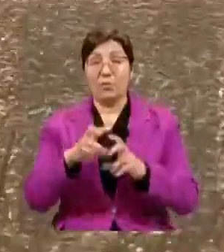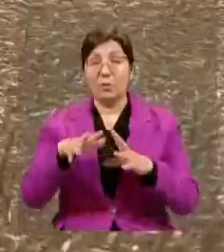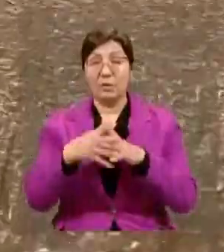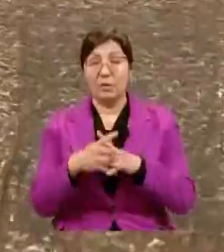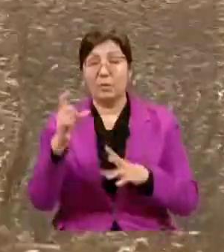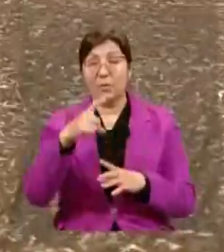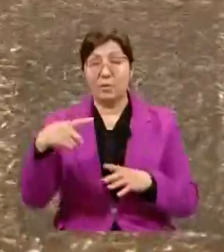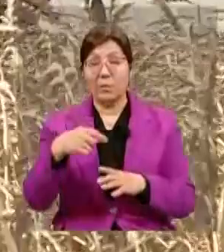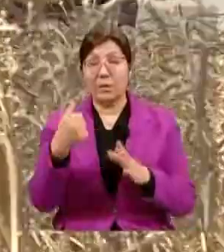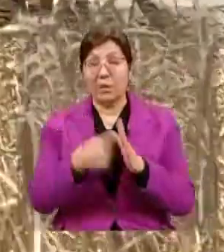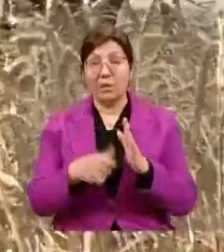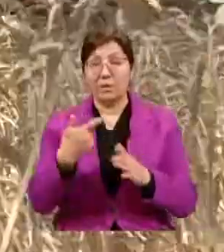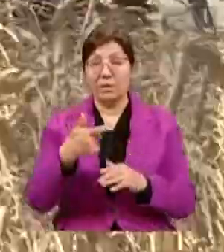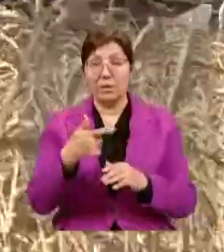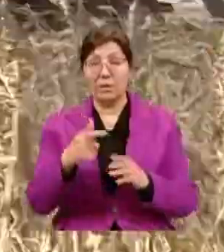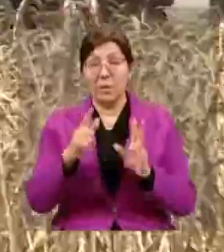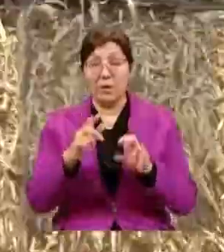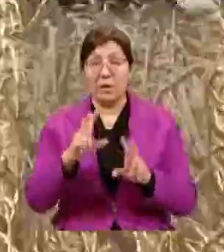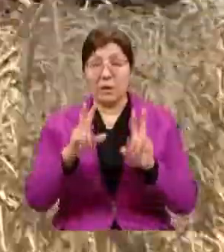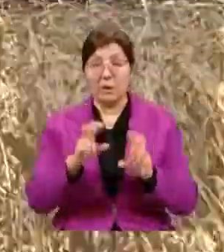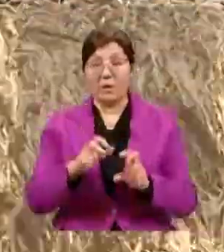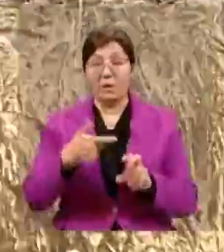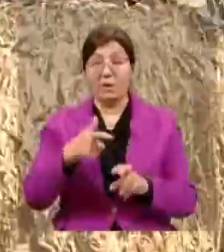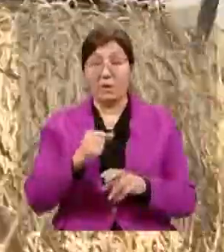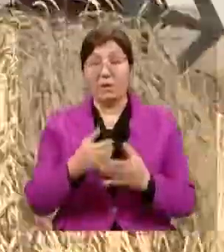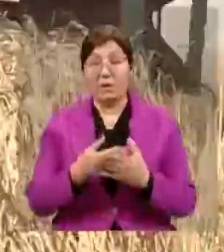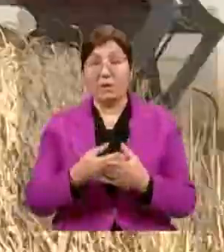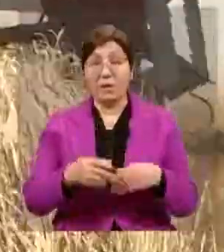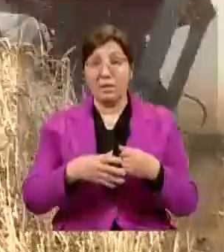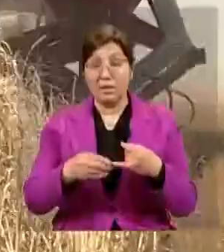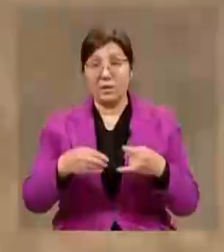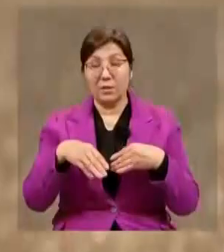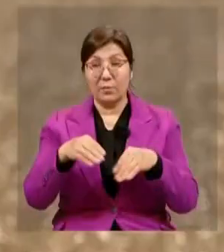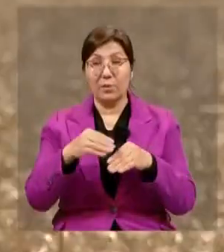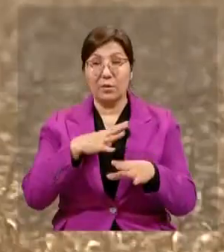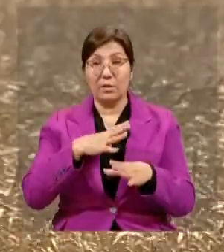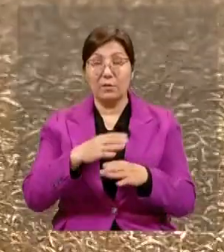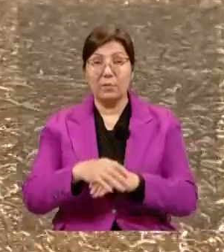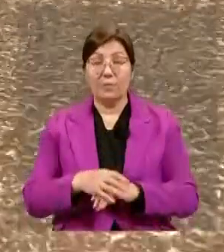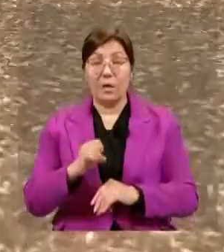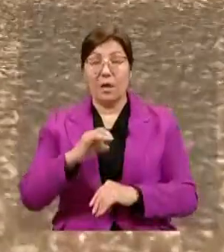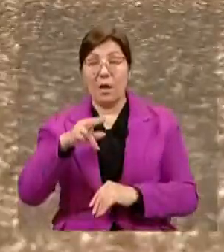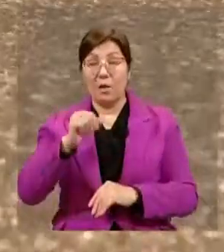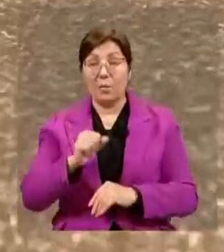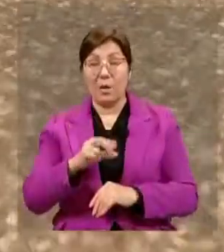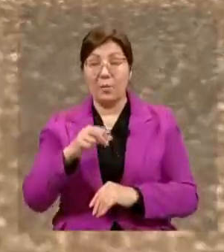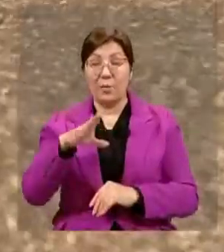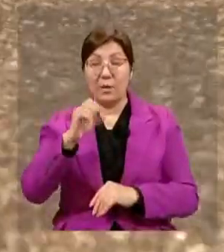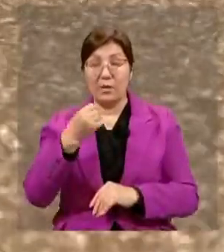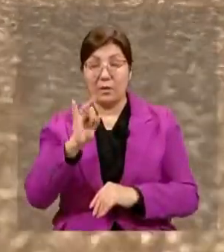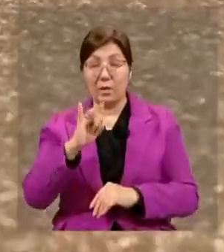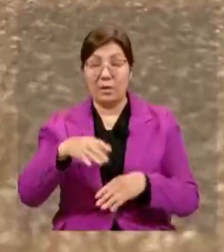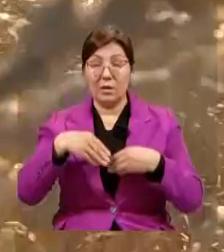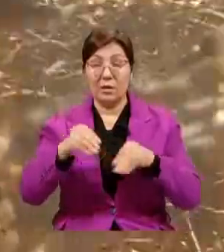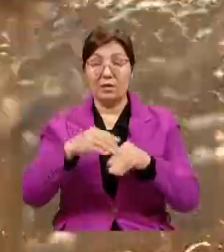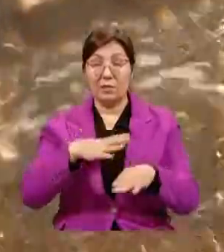гектар алқапқа егін екті. Оның ішінде 1280 жерге бидай, 170 гектар алқапқа арпа егілсе, қалған учаскелерге бұршақ